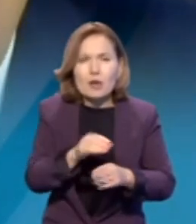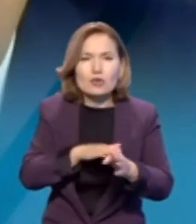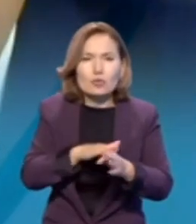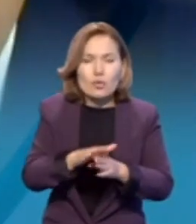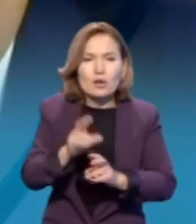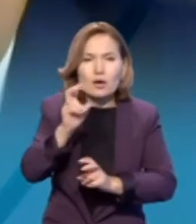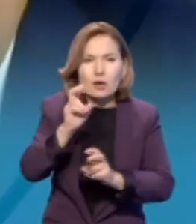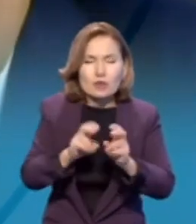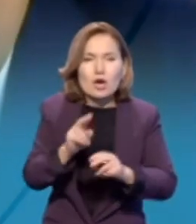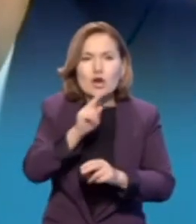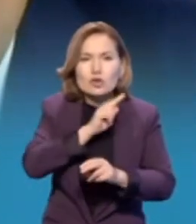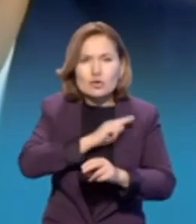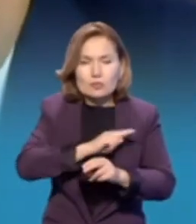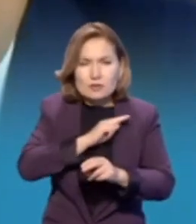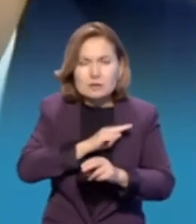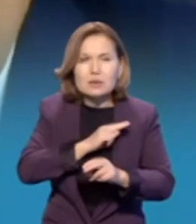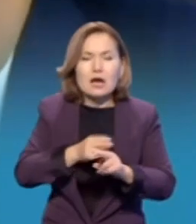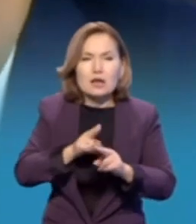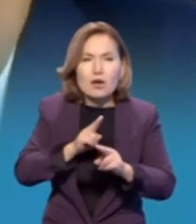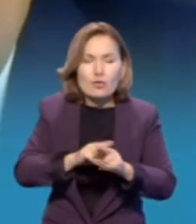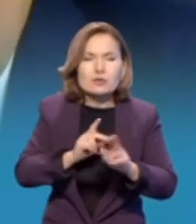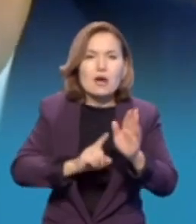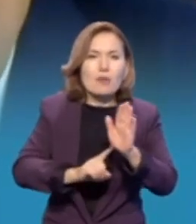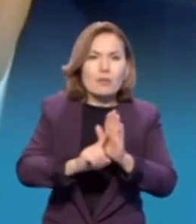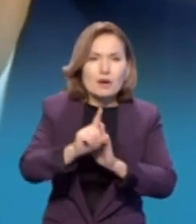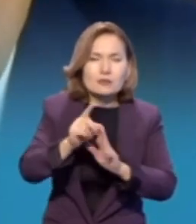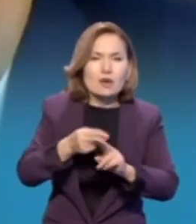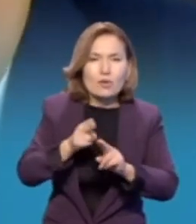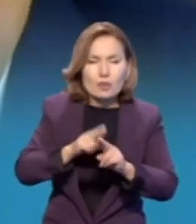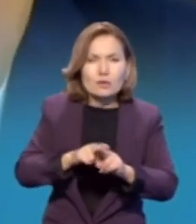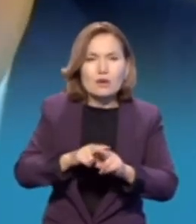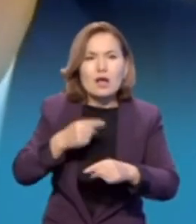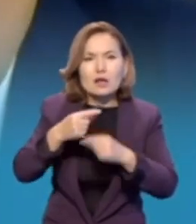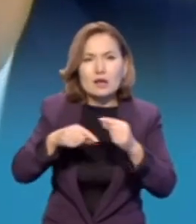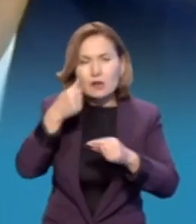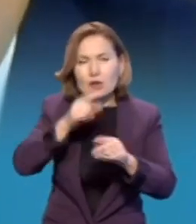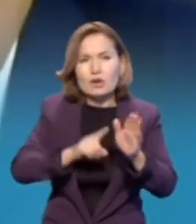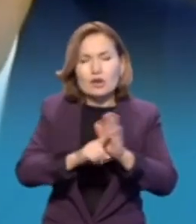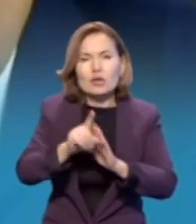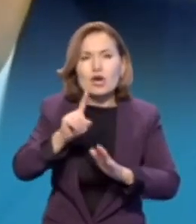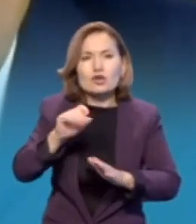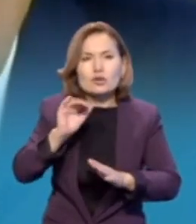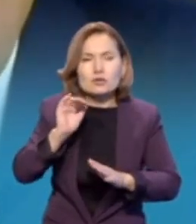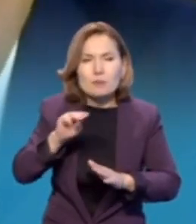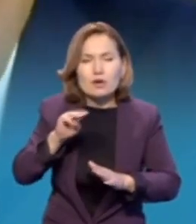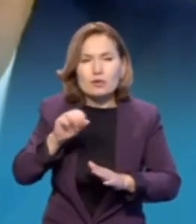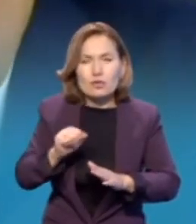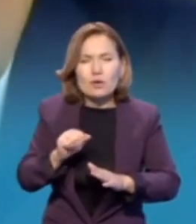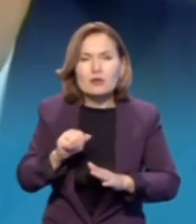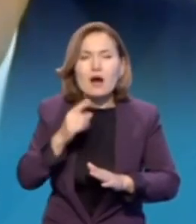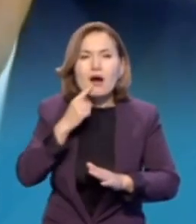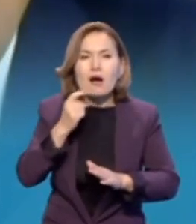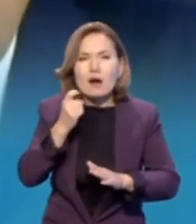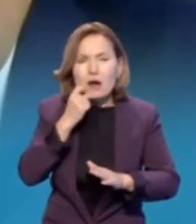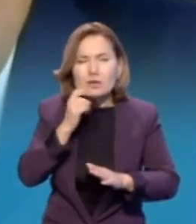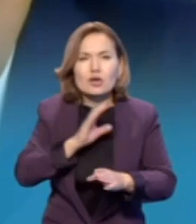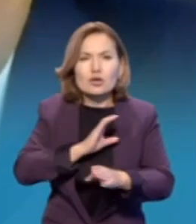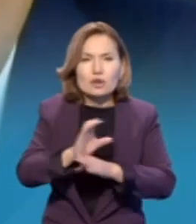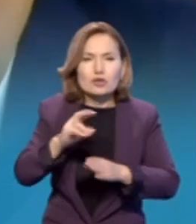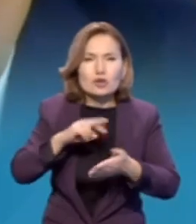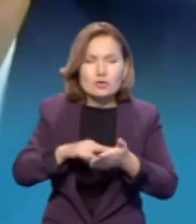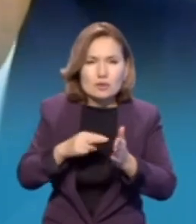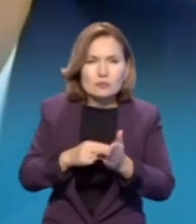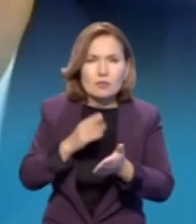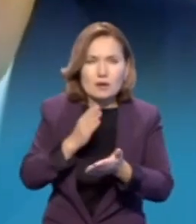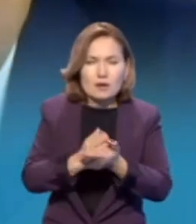жұмыстарын аяқтап, қоймасын аяқтап, келесі жылдың басынан, биыл жылдың аяғынан бастап 100 мың тоннаға дейін қант құрағынан қант шығару керек.